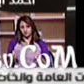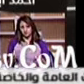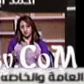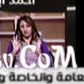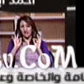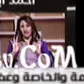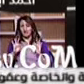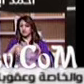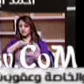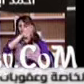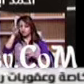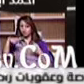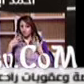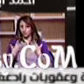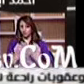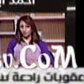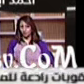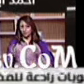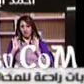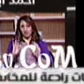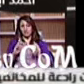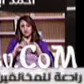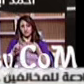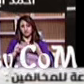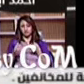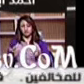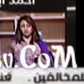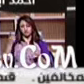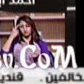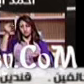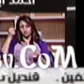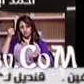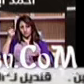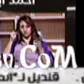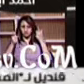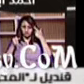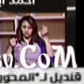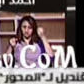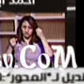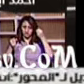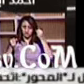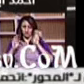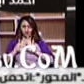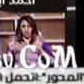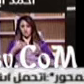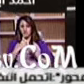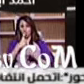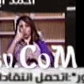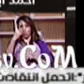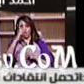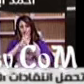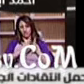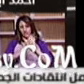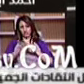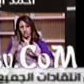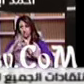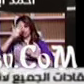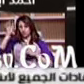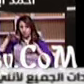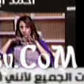التهدئه دي كلمه حتى بقت بعيده يعني ما حدش بقى بيقول لها كده لا احنا 30 هننزل وامبارح نزلوا